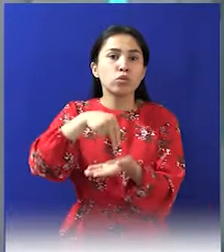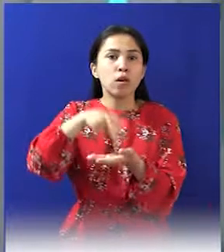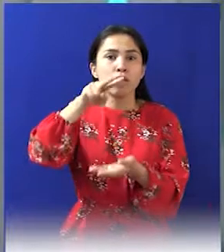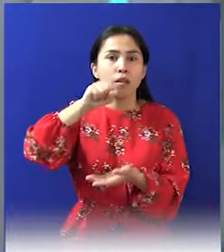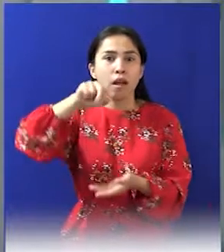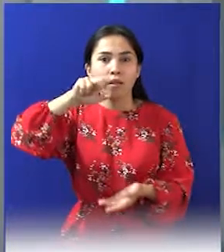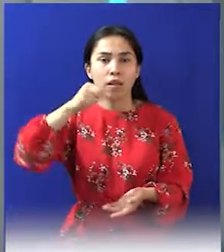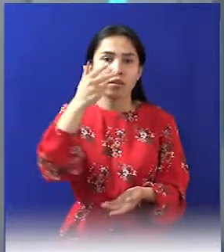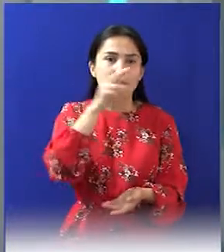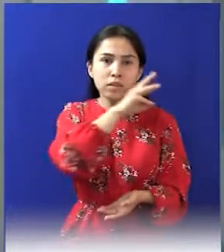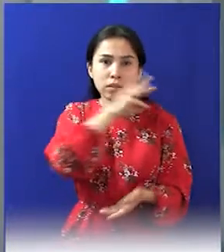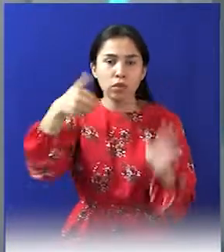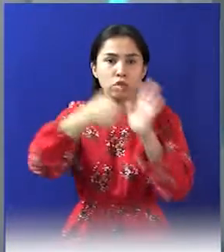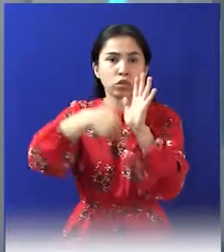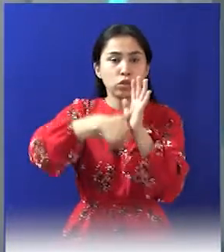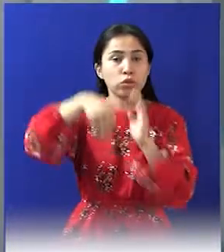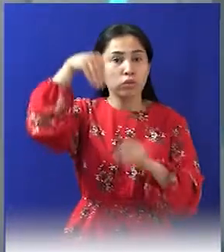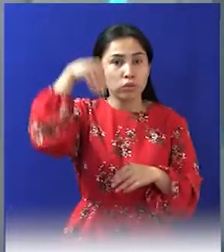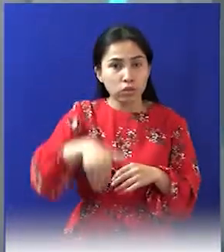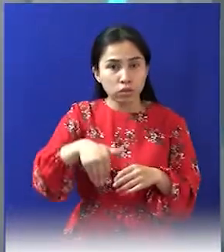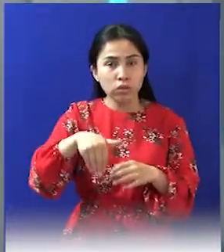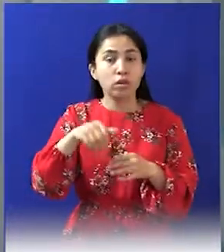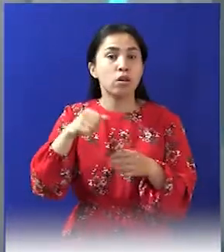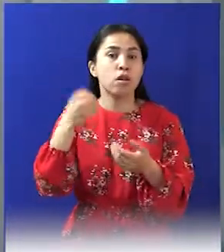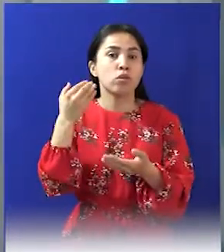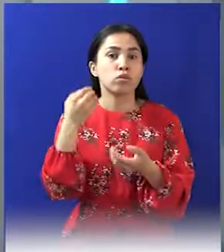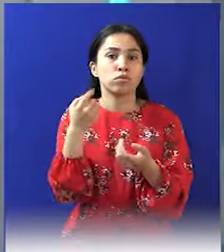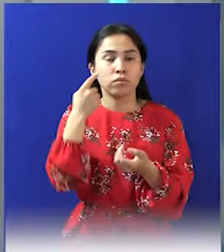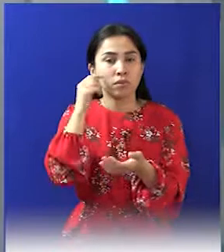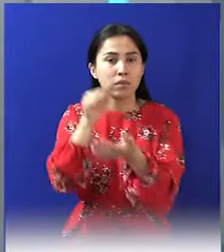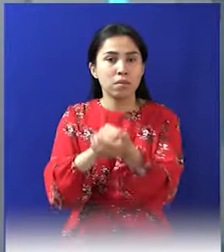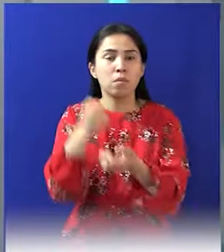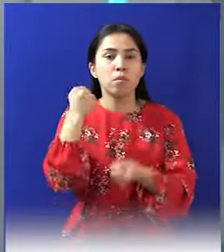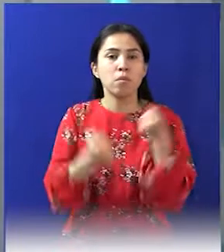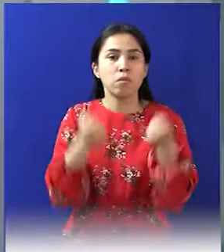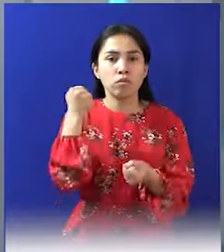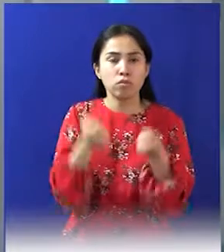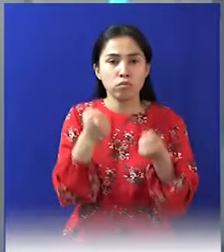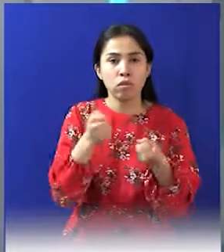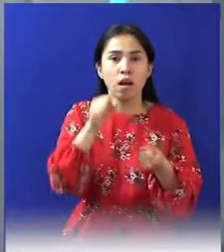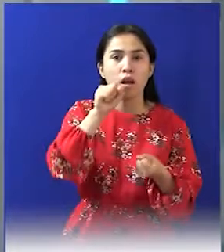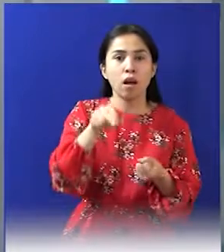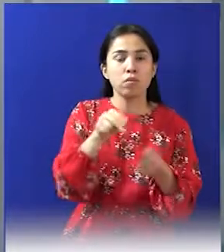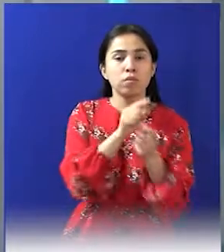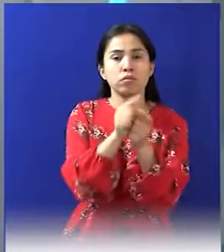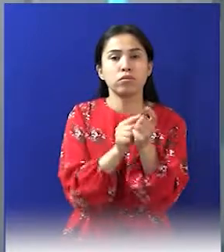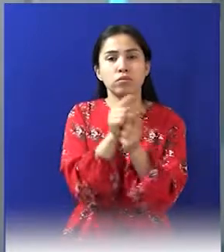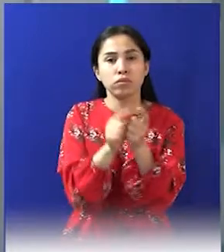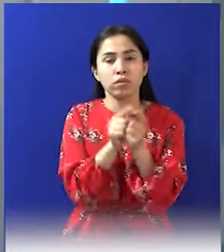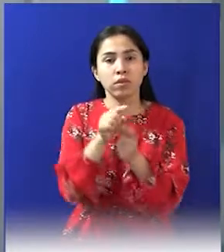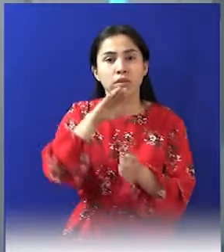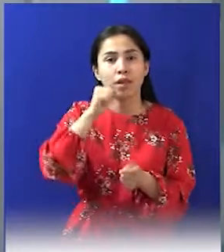Ежегодно 18 мая отмечается Международный день музеев. В связи с этим в Таразе прошла акция «Ночь музеев» в